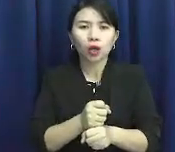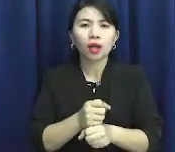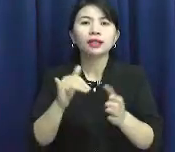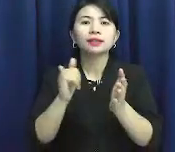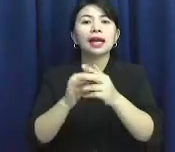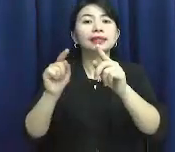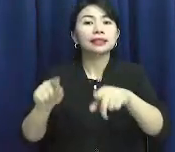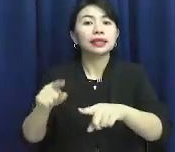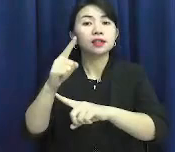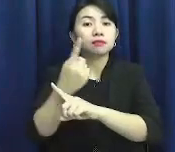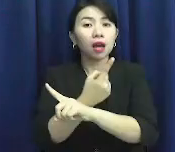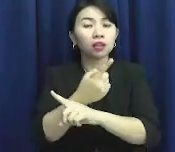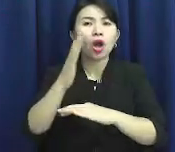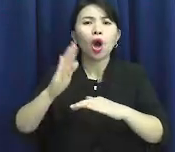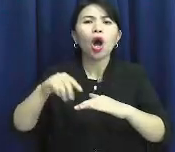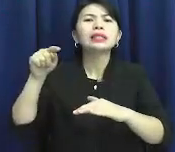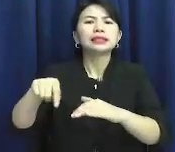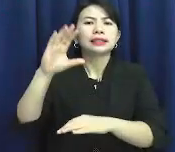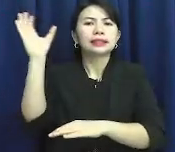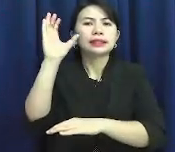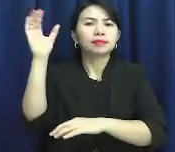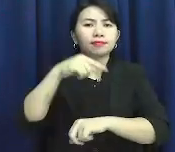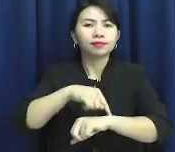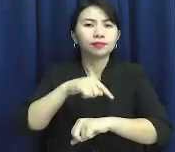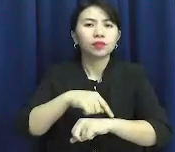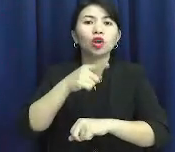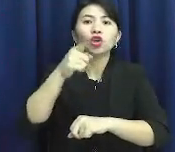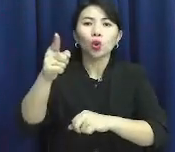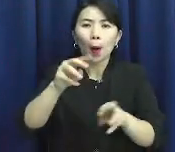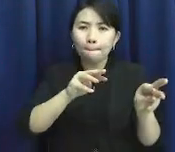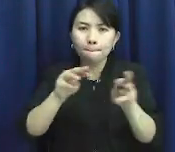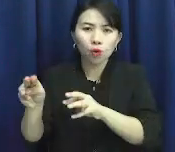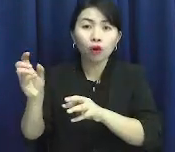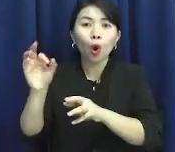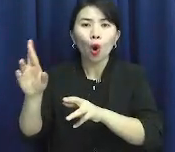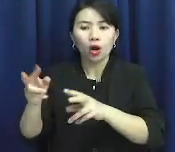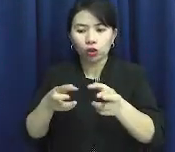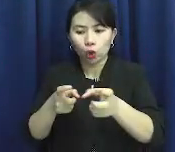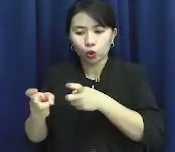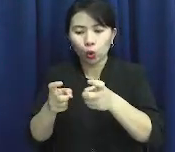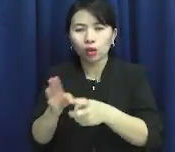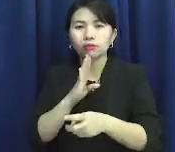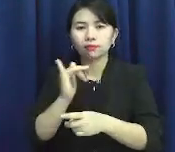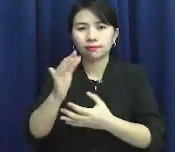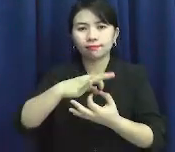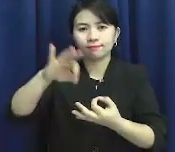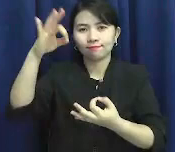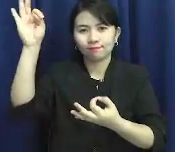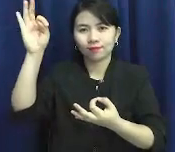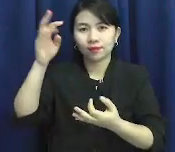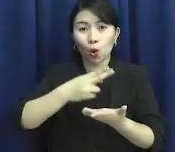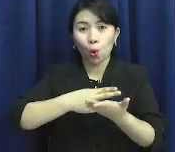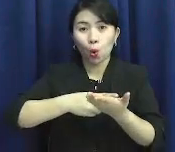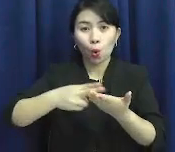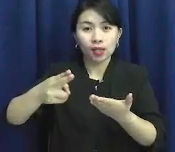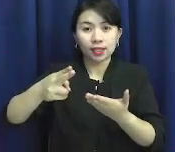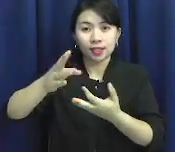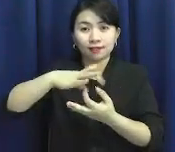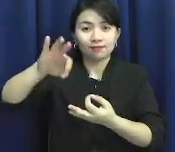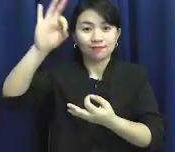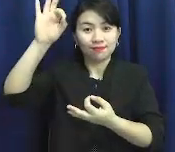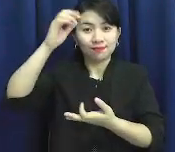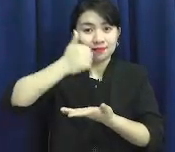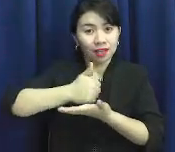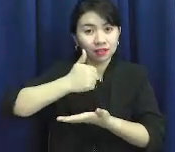buwan na ito, on this Christmas season, puspos ka ng banal na Espiritu. Hindi ko sinasawa. Baka na naman sabihin, uy,